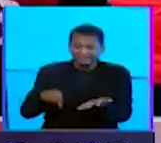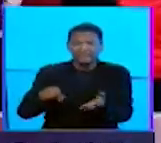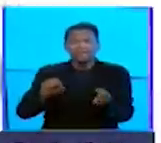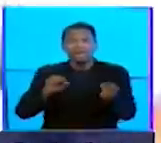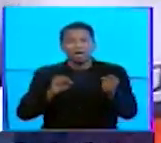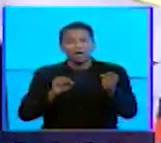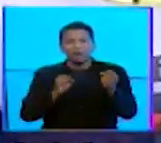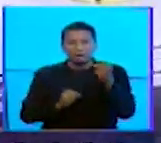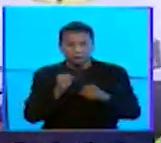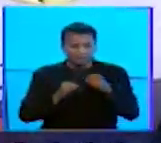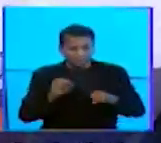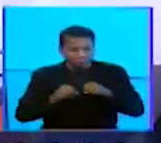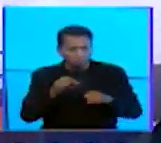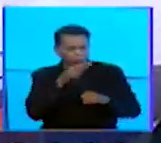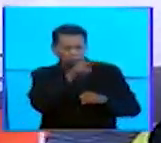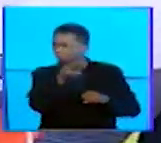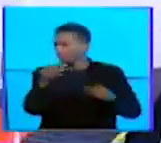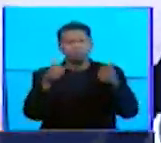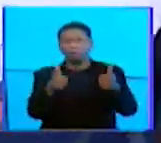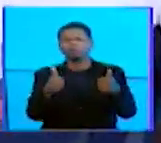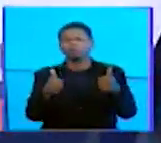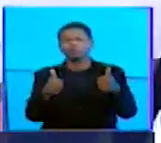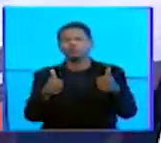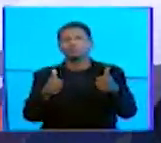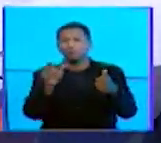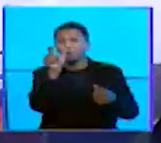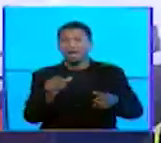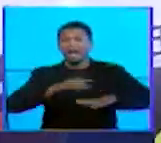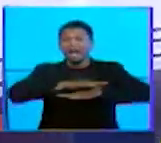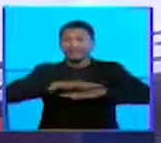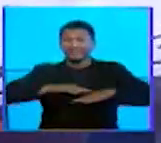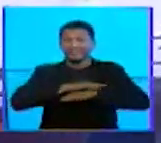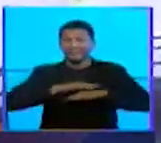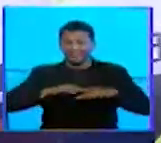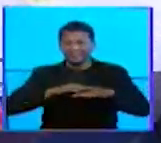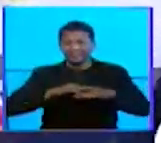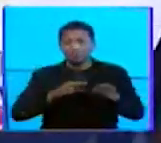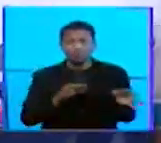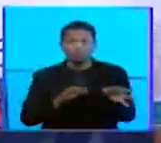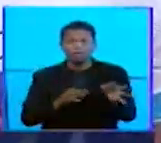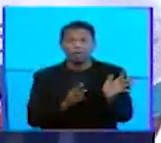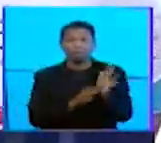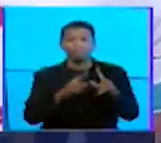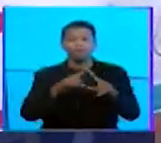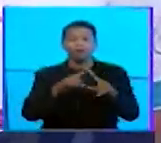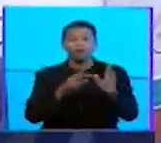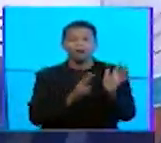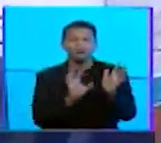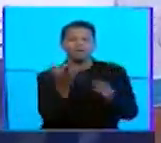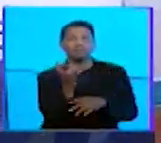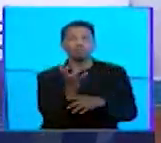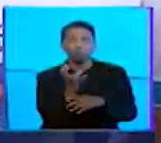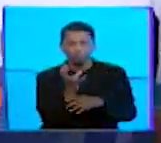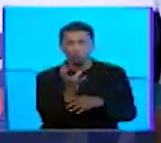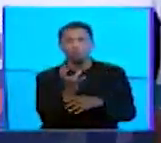swimming. Kami dari atlet dari Manado merasa senang bisa berenang bareng sama Pak Menteri.